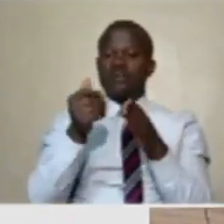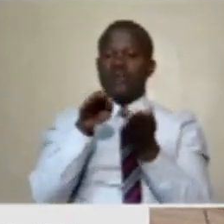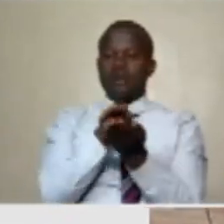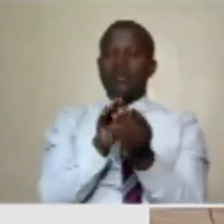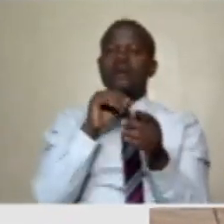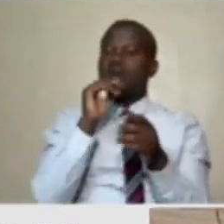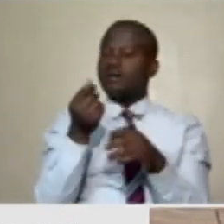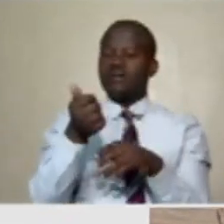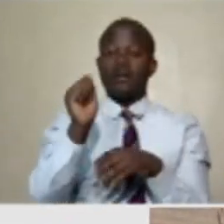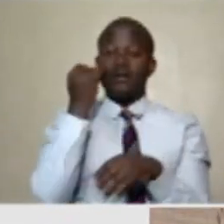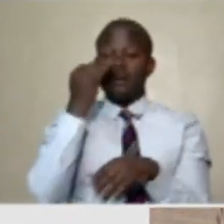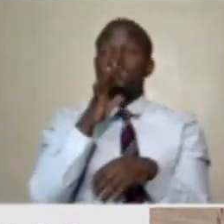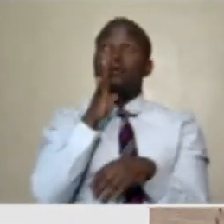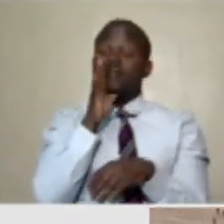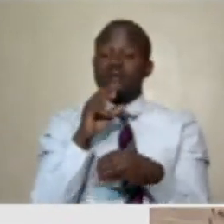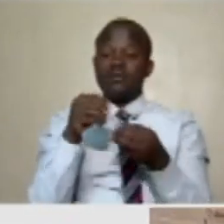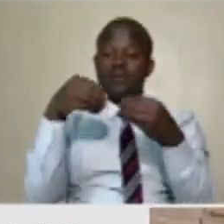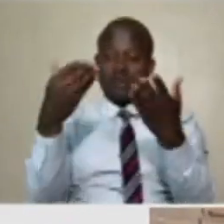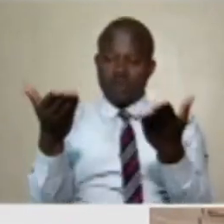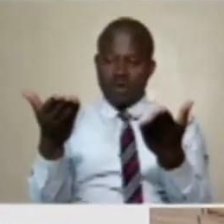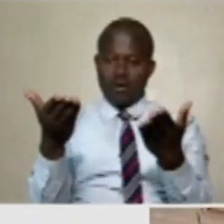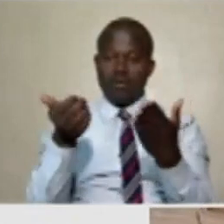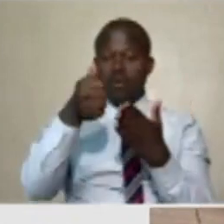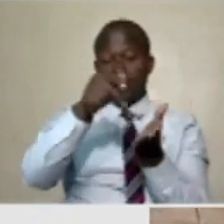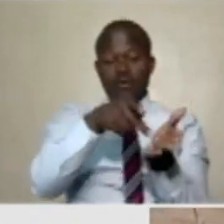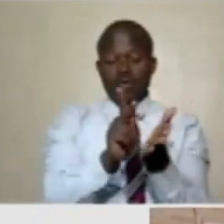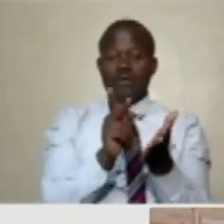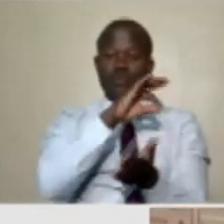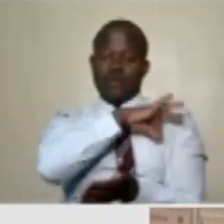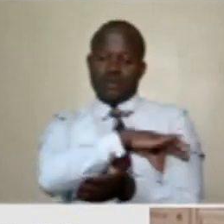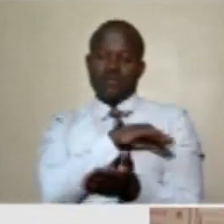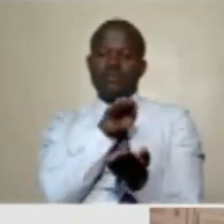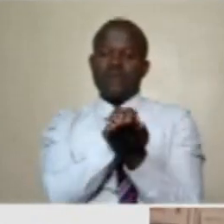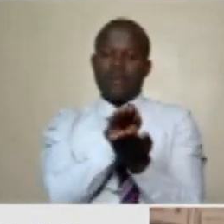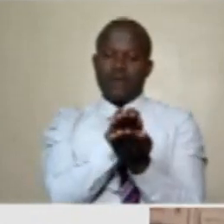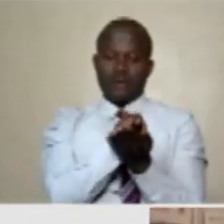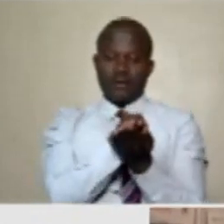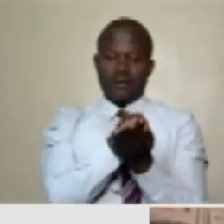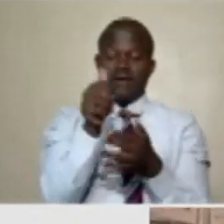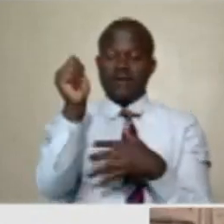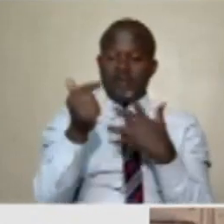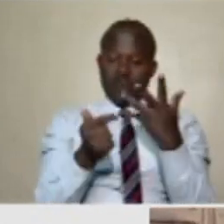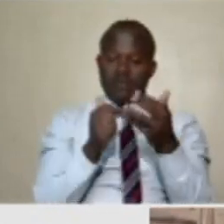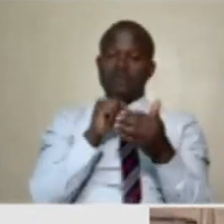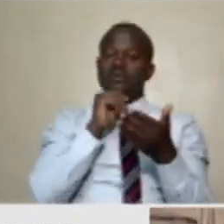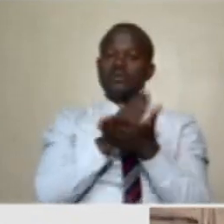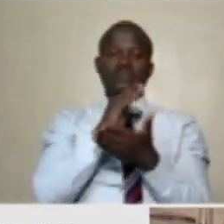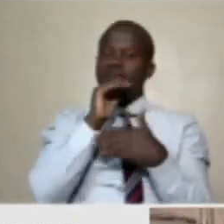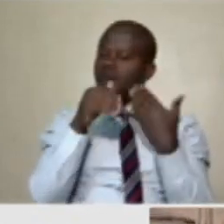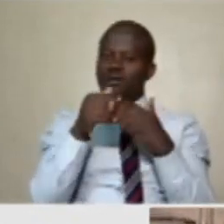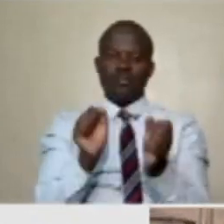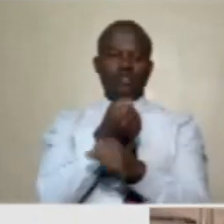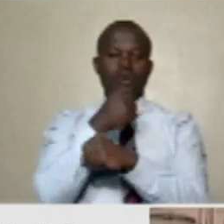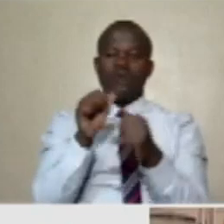Mu gihe rero batinze kuyagusubiza wowe uriho wishyura inyungu za banki. Ibyo ngibyo ntabwo wajya kubabwira